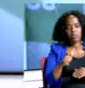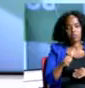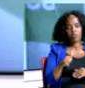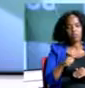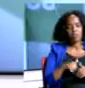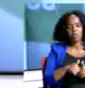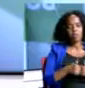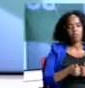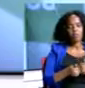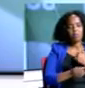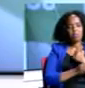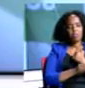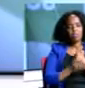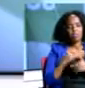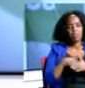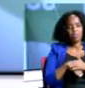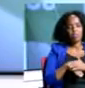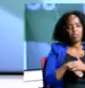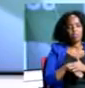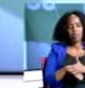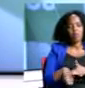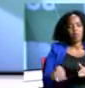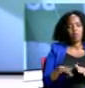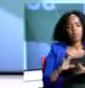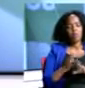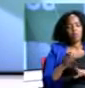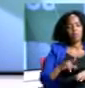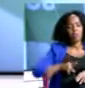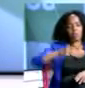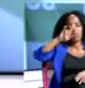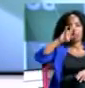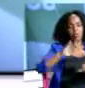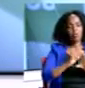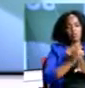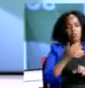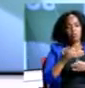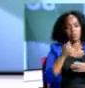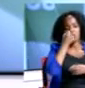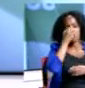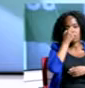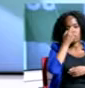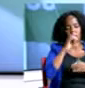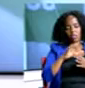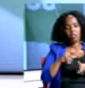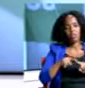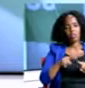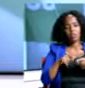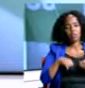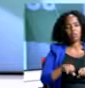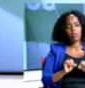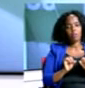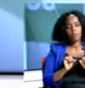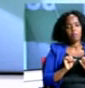kame biken insenne airporting ken balinna ambana da kanjedan midale awasa dadda shakin dadda ture altokatduna